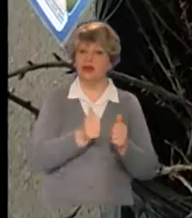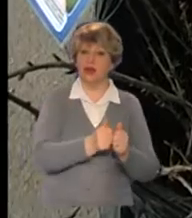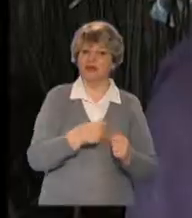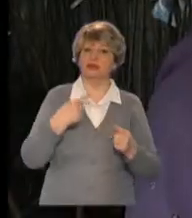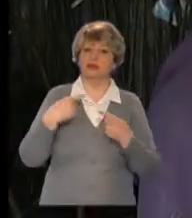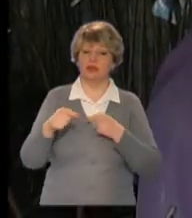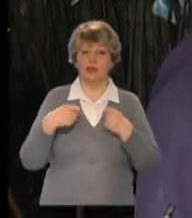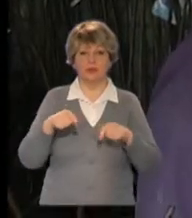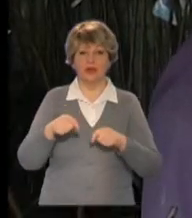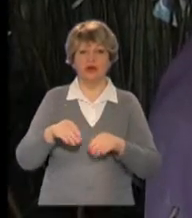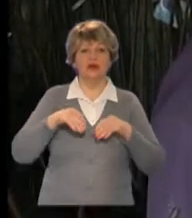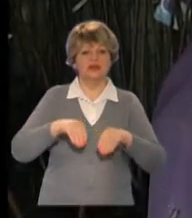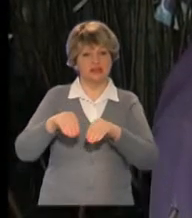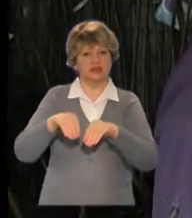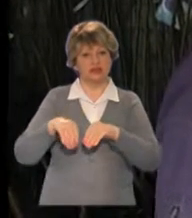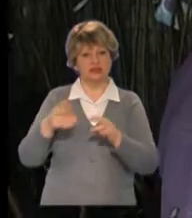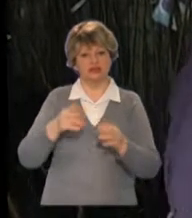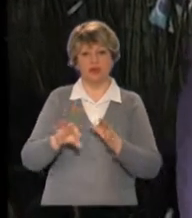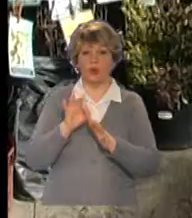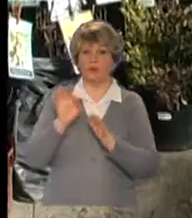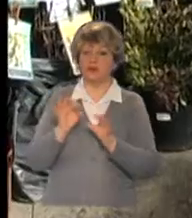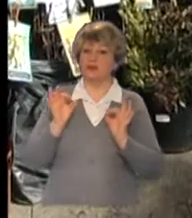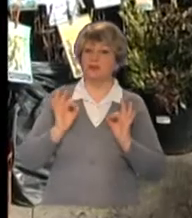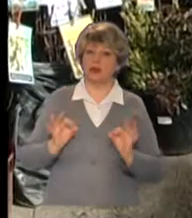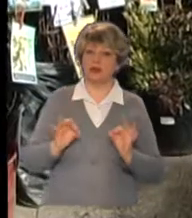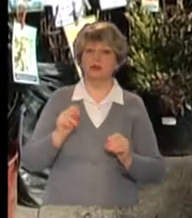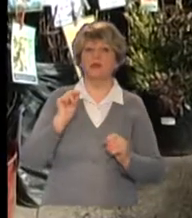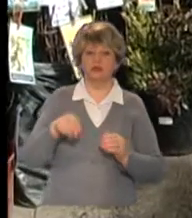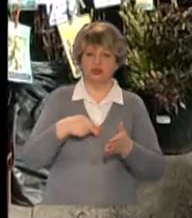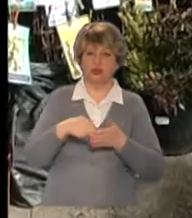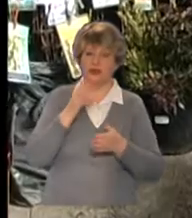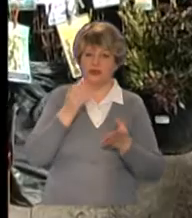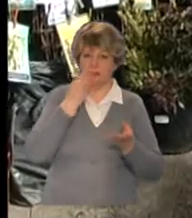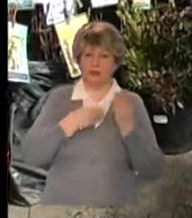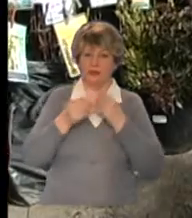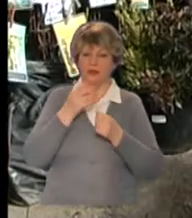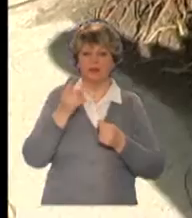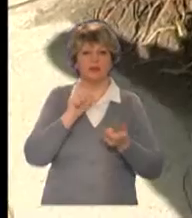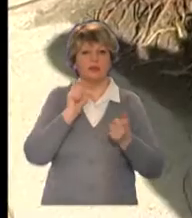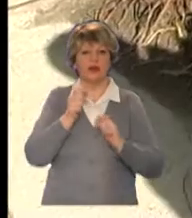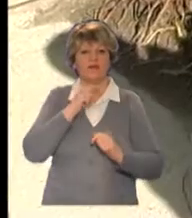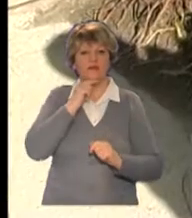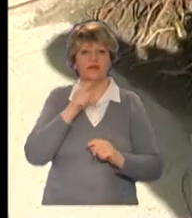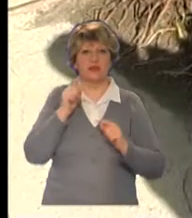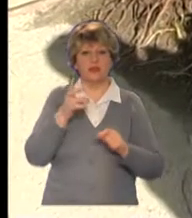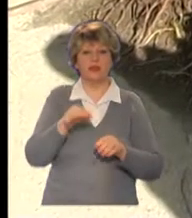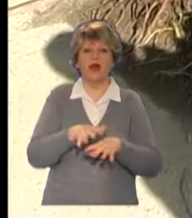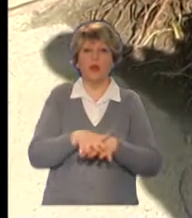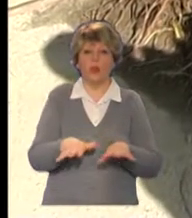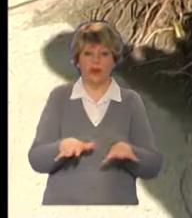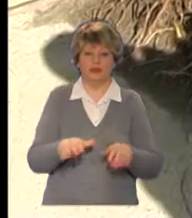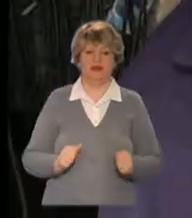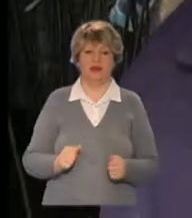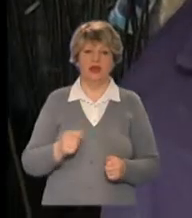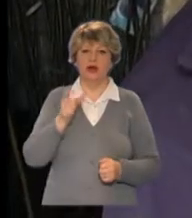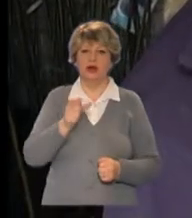Жінка наголошує, саджанець обирати треба правильно. Позаяк можна придбати кота в мішку. Звертати увагу насамперед потрібно на